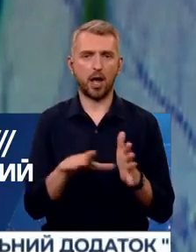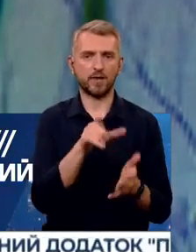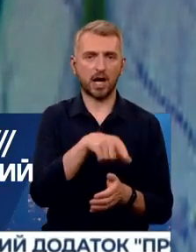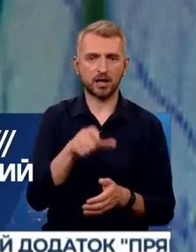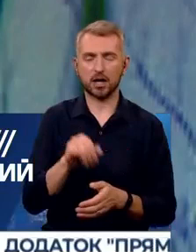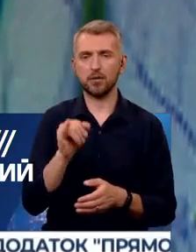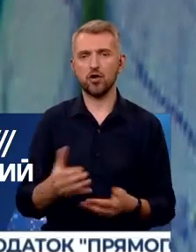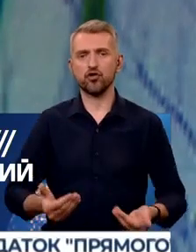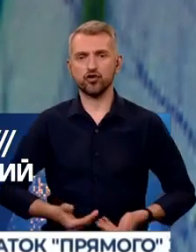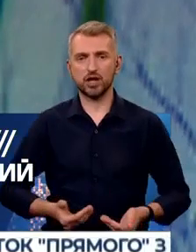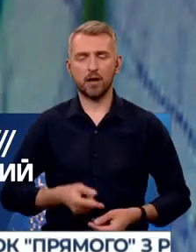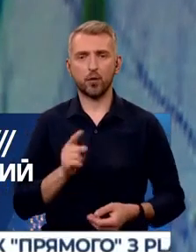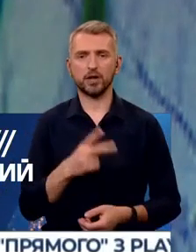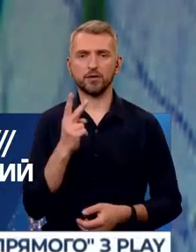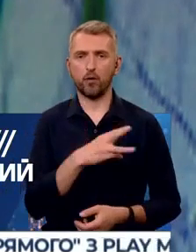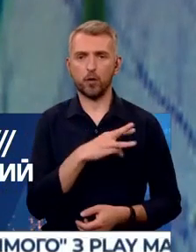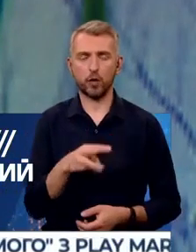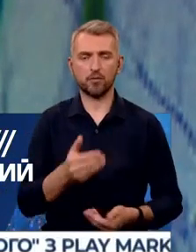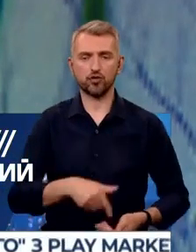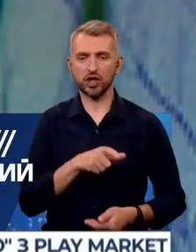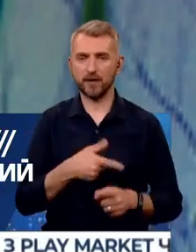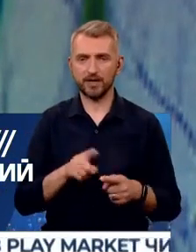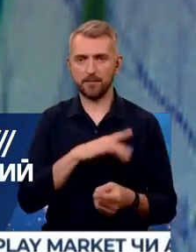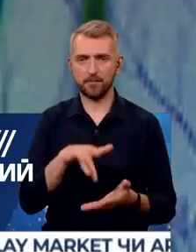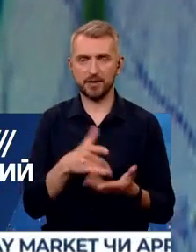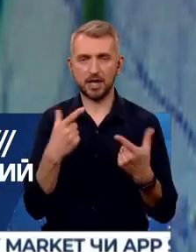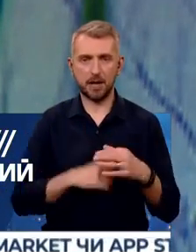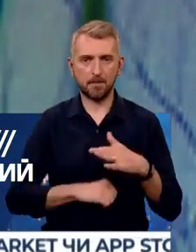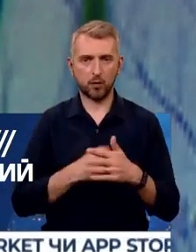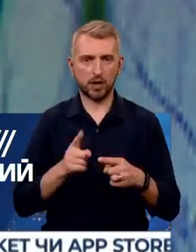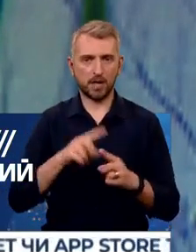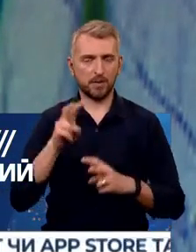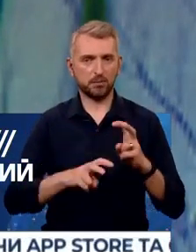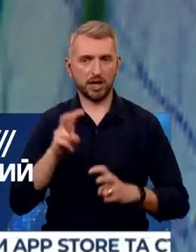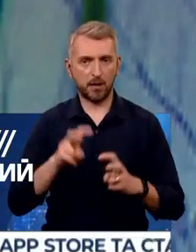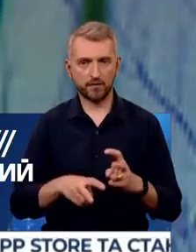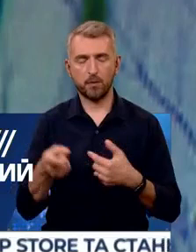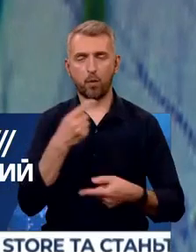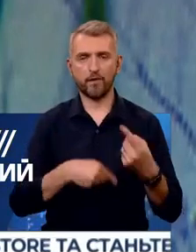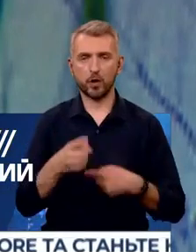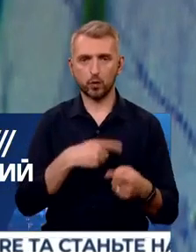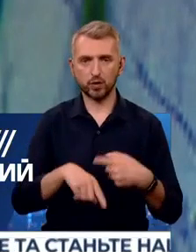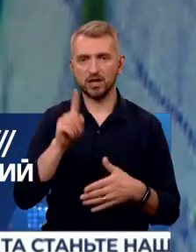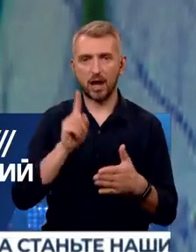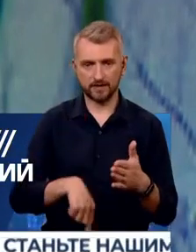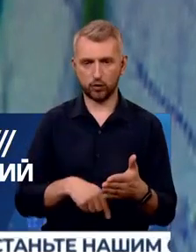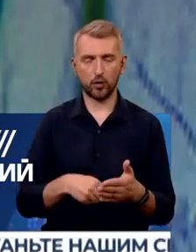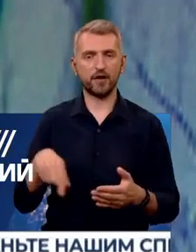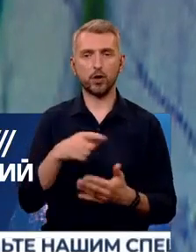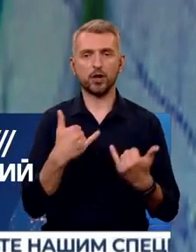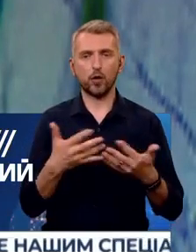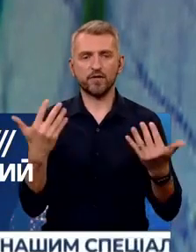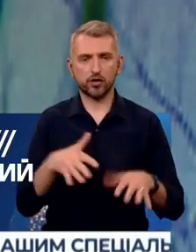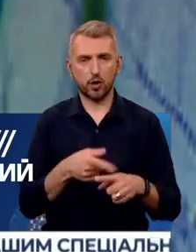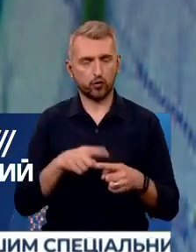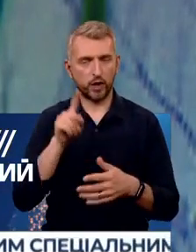і жителям, отим 2 мільйонам жителів цих міст, де базуються ці підприємства, повернути надію. Вони сьогодні втрачають